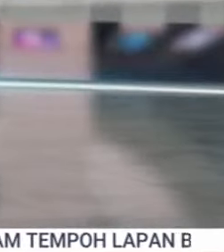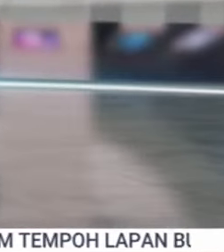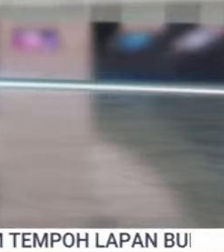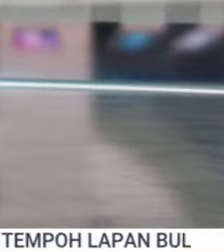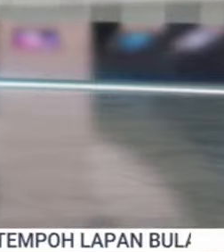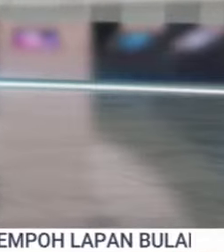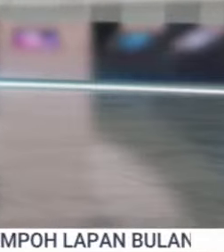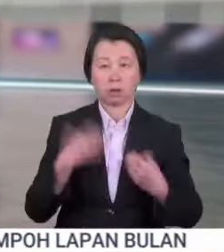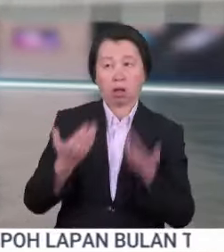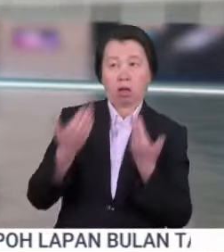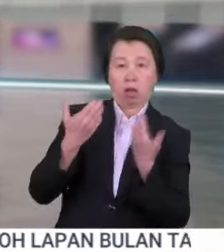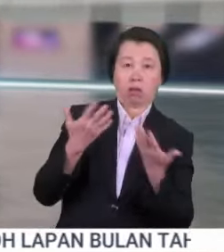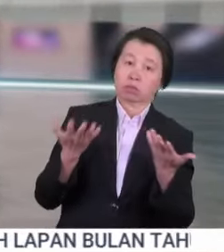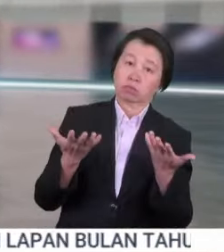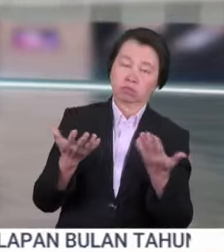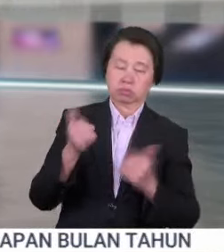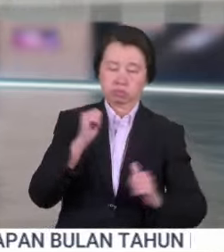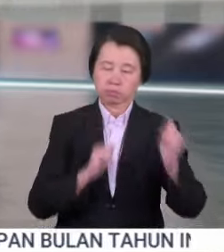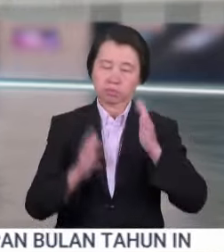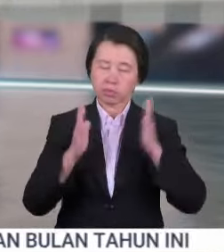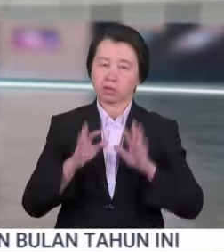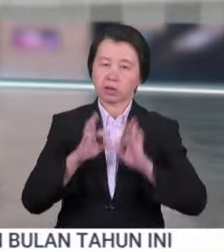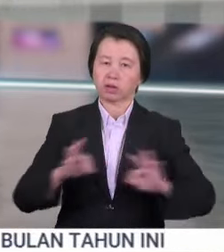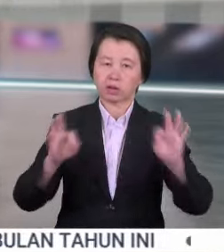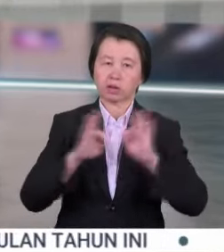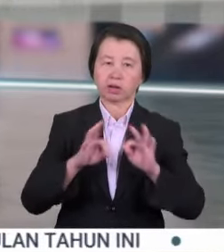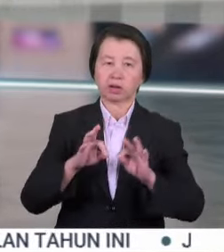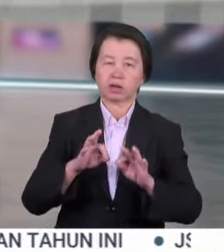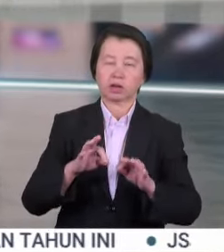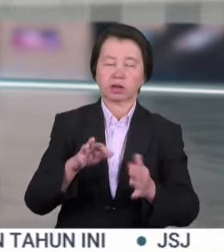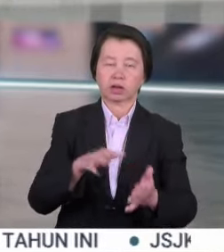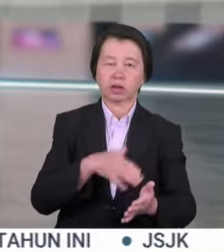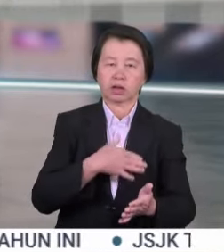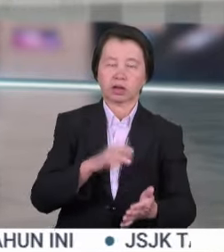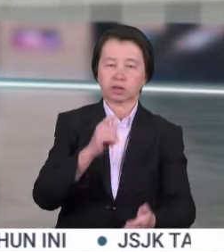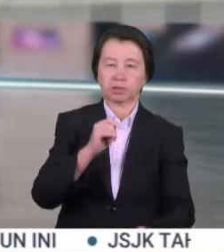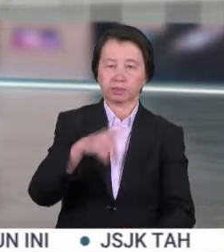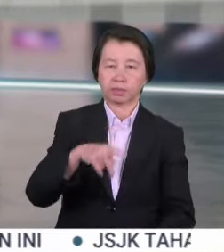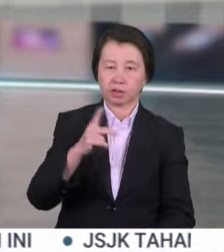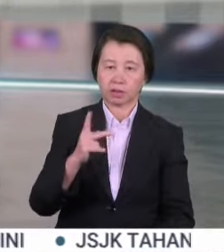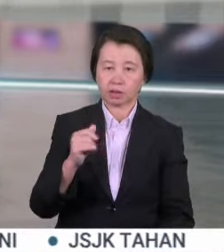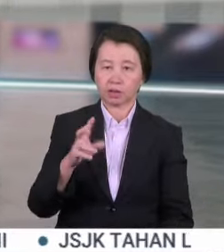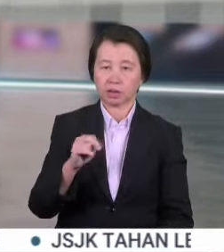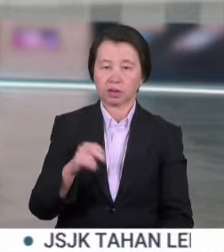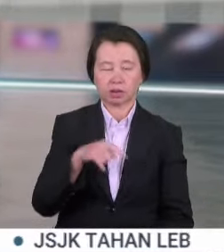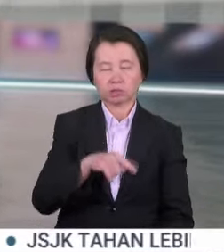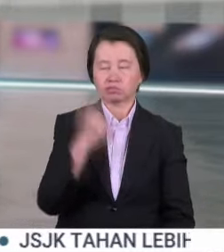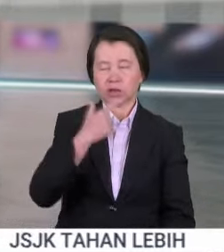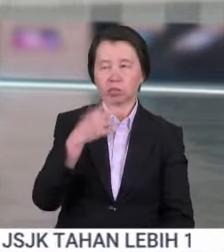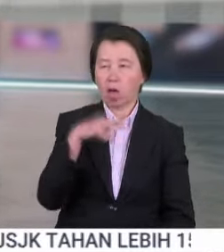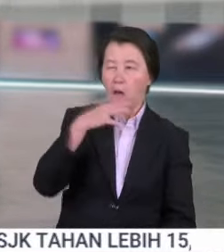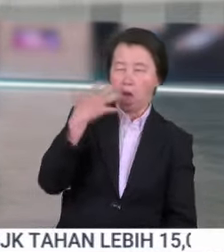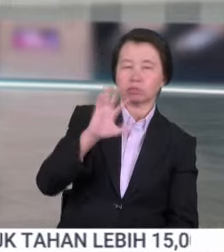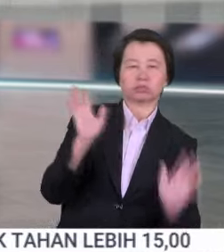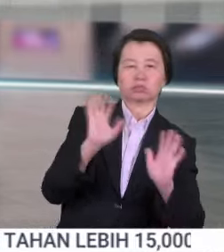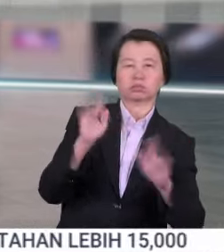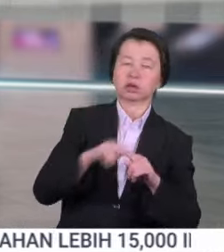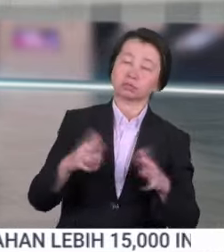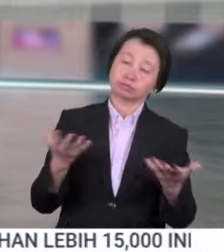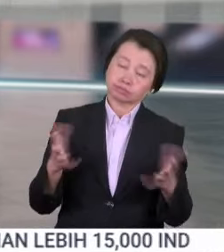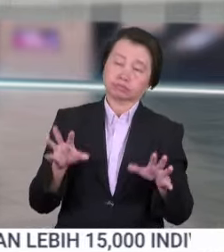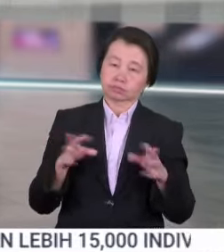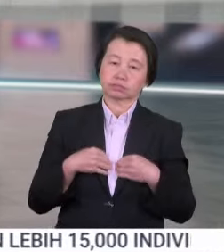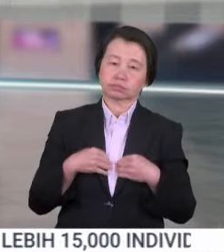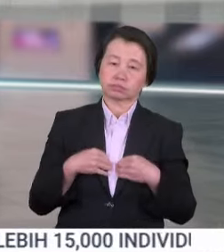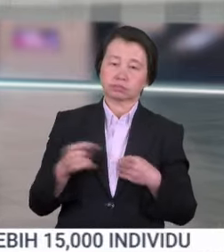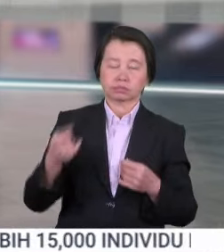Sedia terima kritikan, pelakon utama teater muzikal Lantai TPK, Zaira Haris enggan melatah, malah berlapang dada.